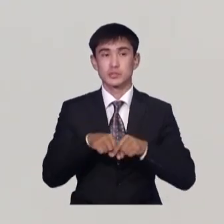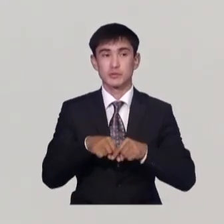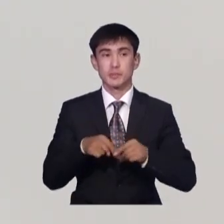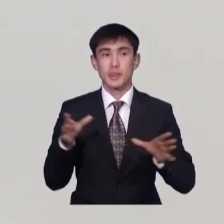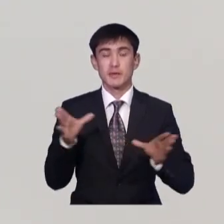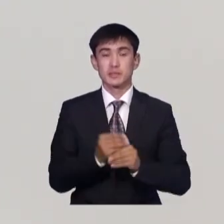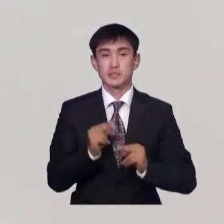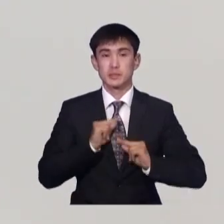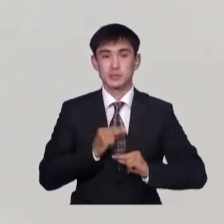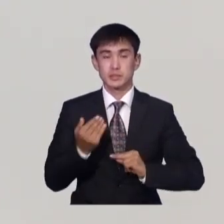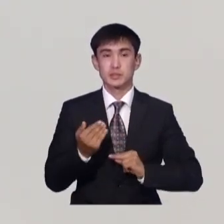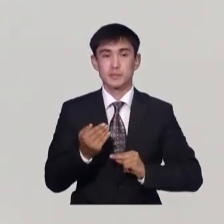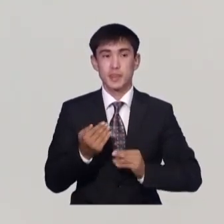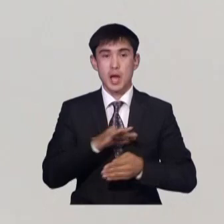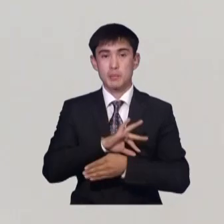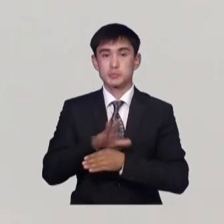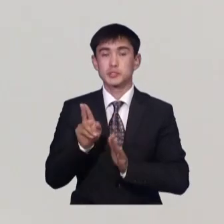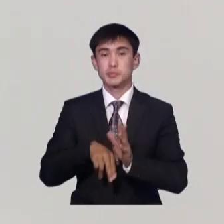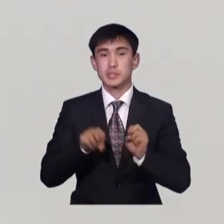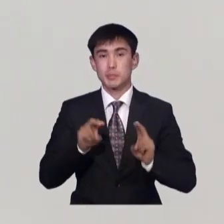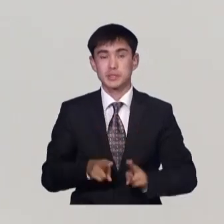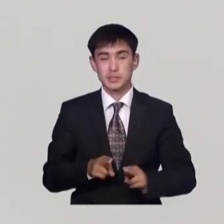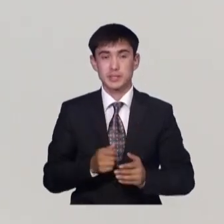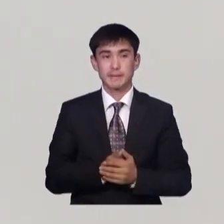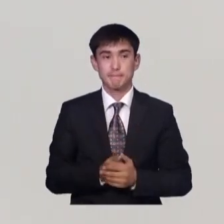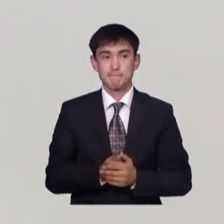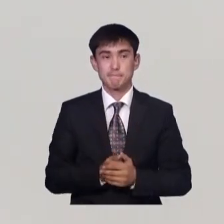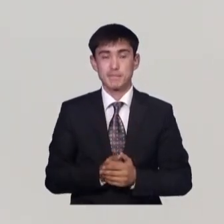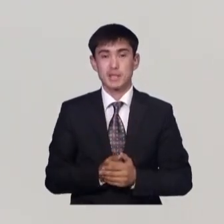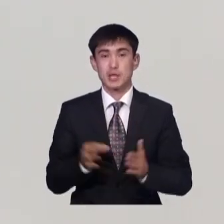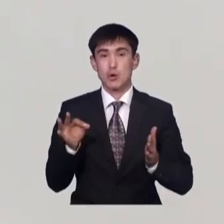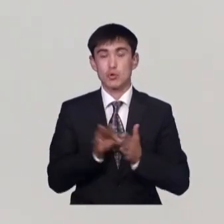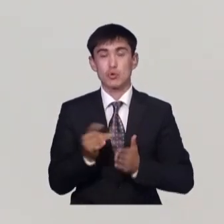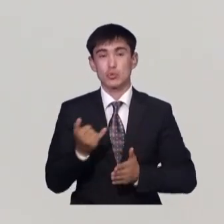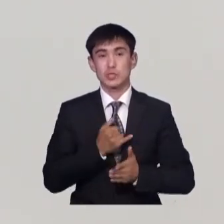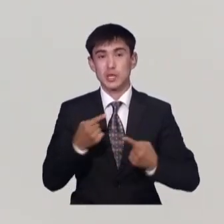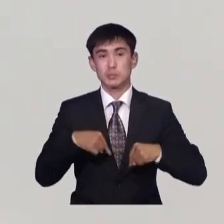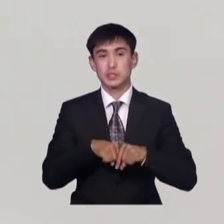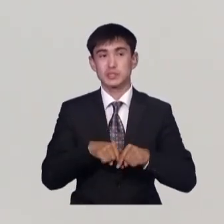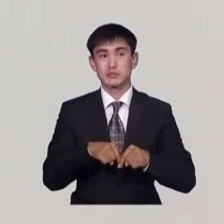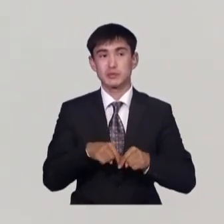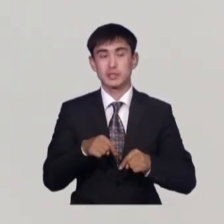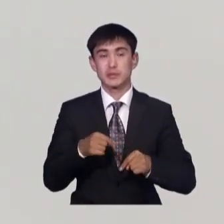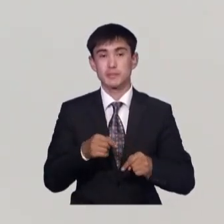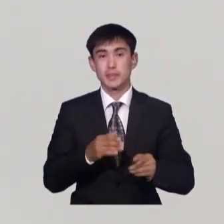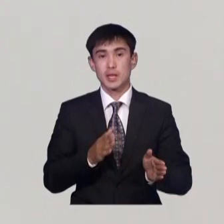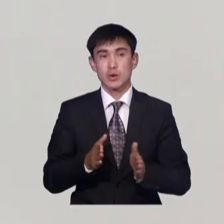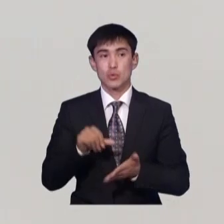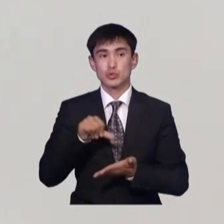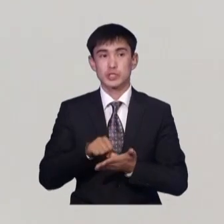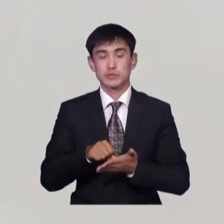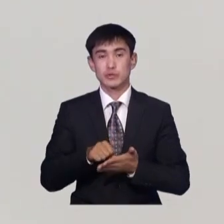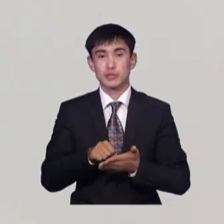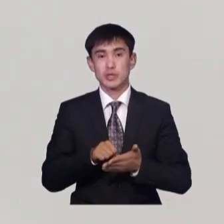тесное взаимодействие с обществом и обеспечение безопасности, где роль у нас играют общественные помощники, которые участвуют в